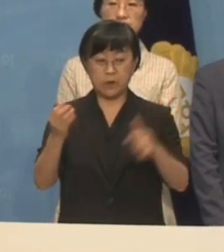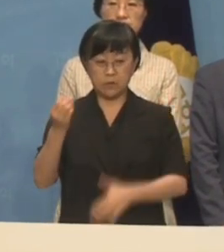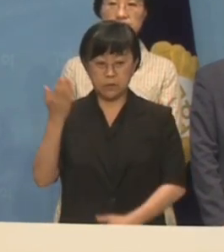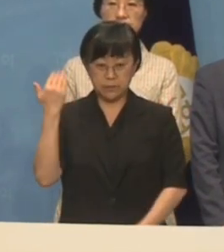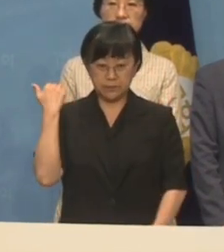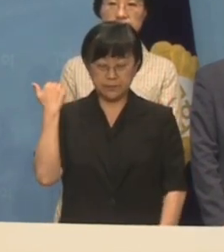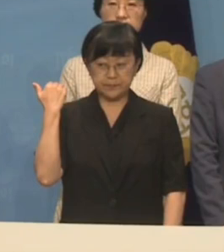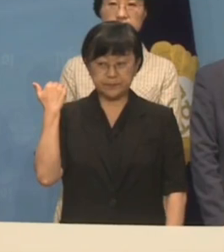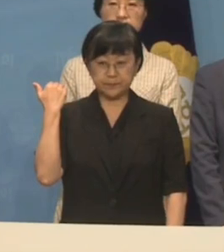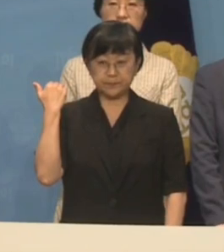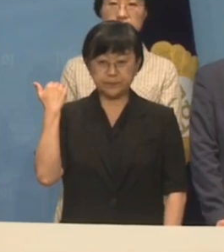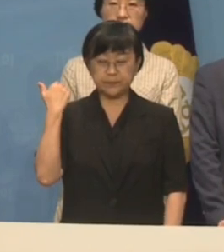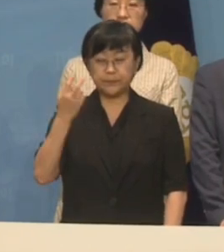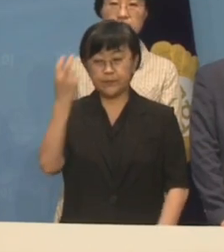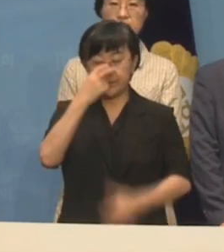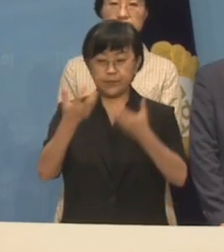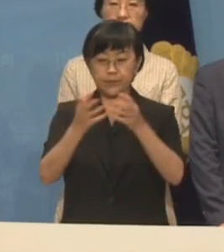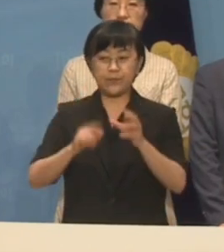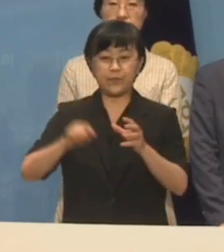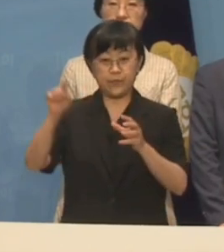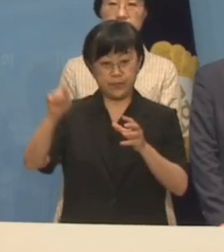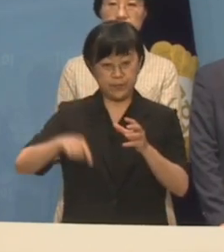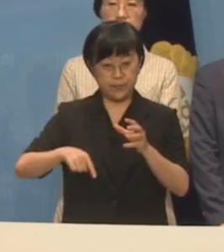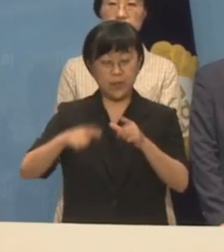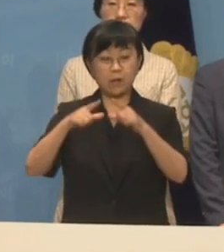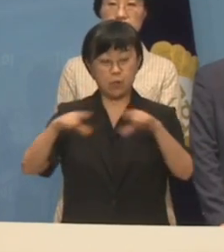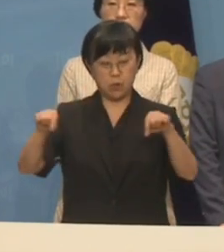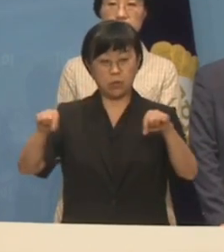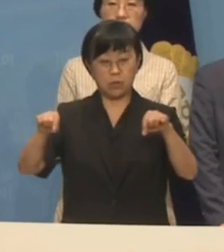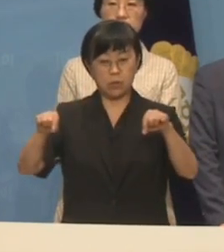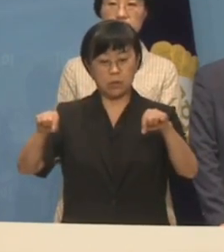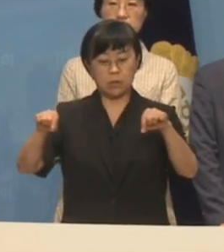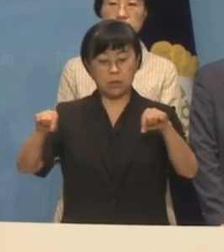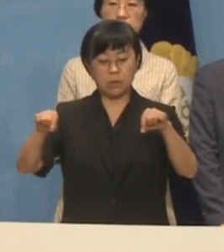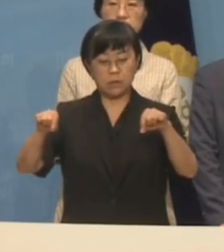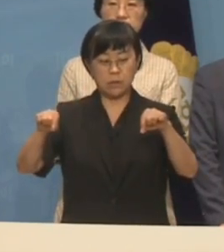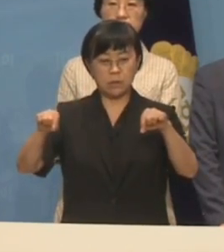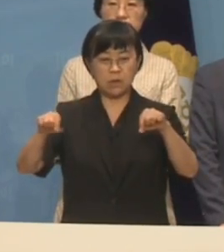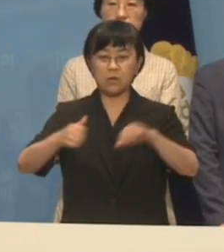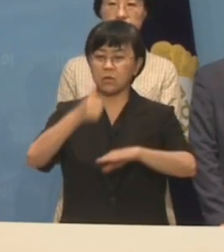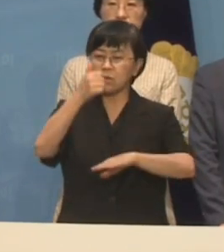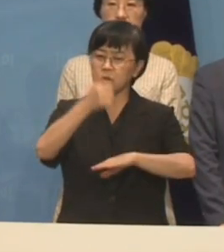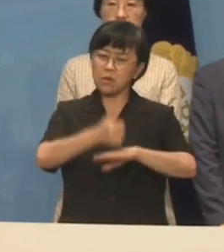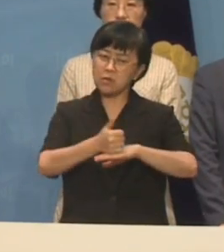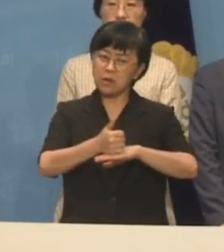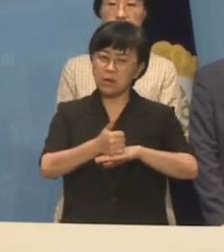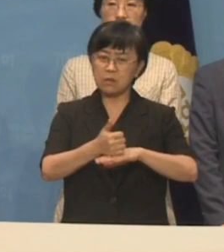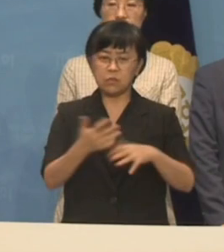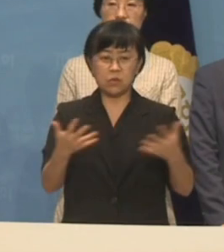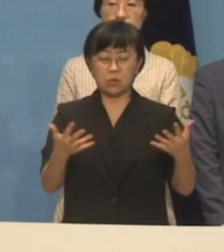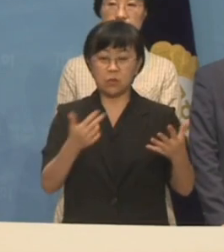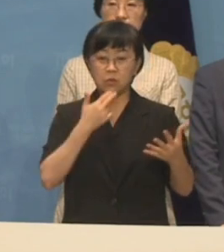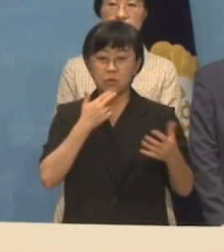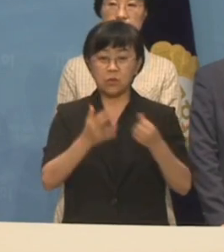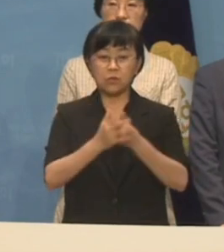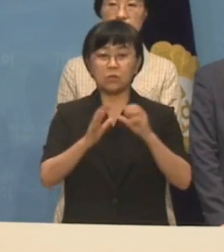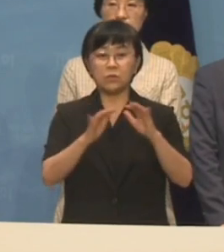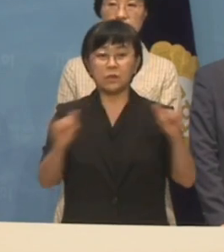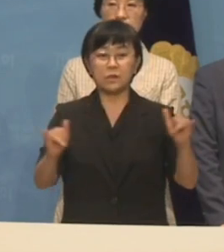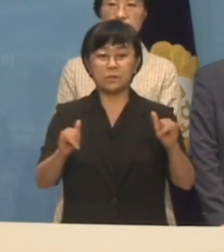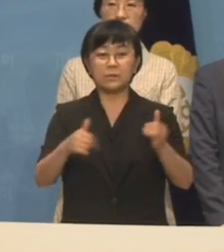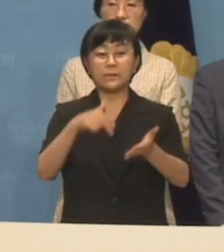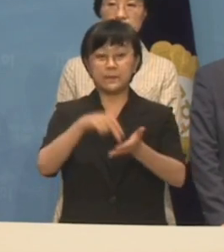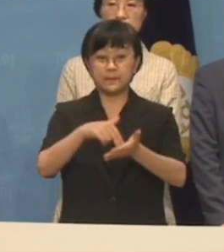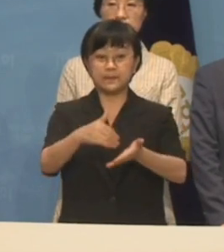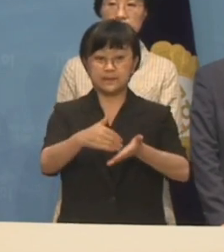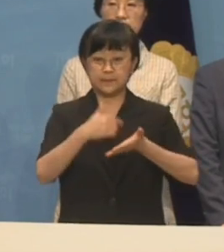전에 이 시찰단이 일본에 다녀오긴 했지만 이렇다 할 성과를 가져오지도 못했고 또 국민들께서